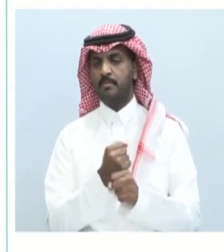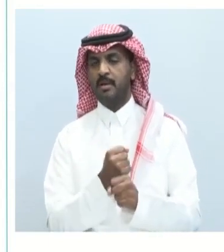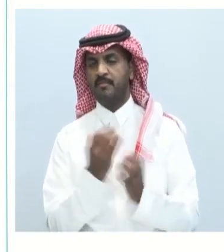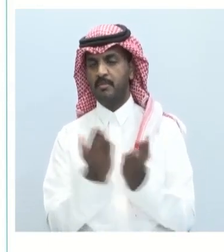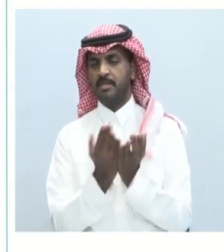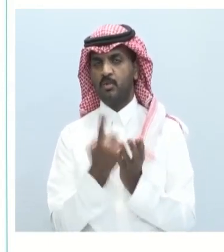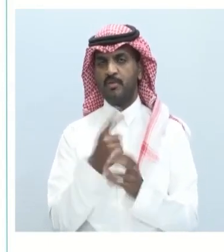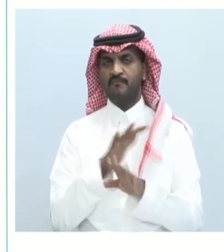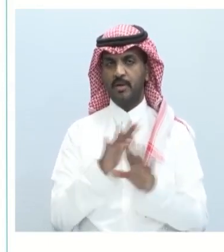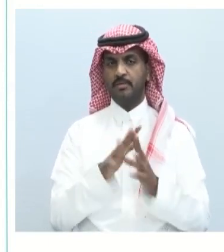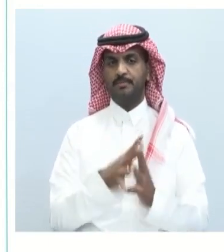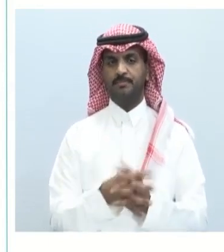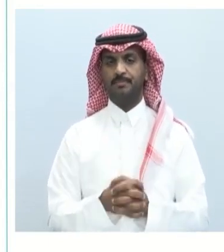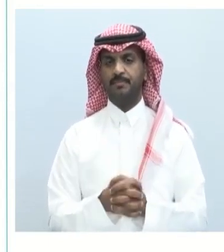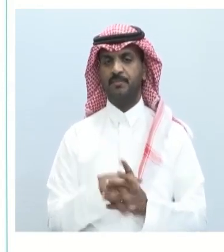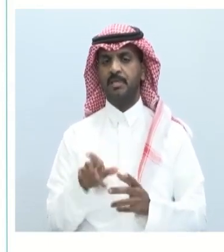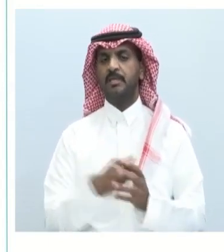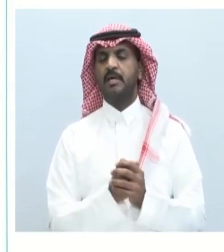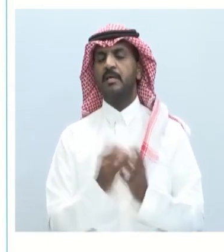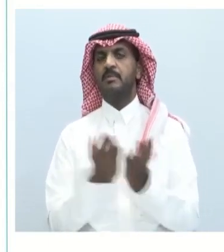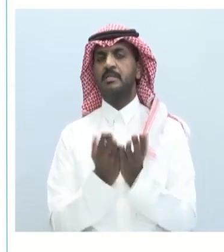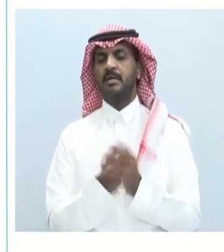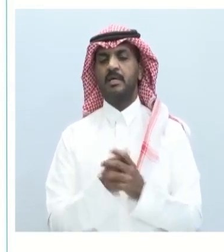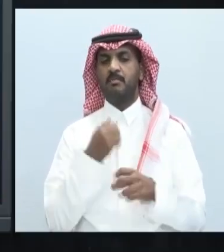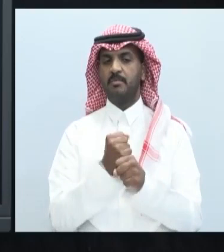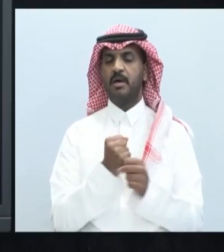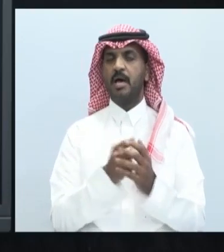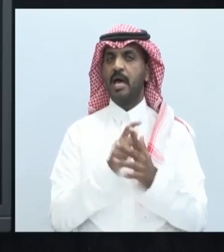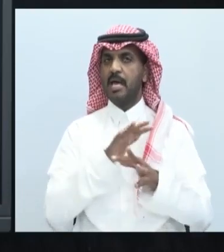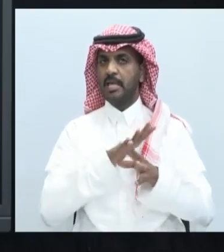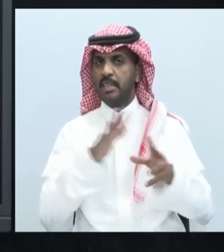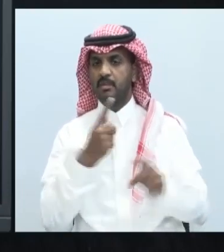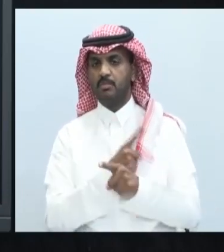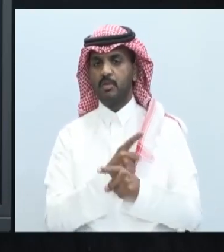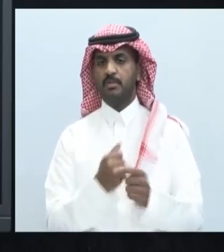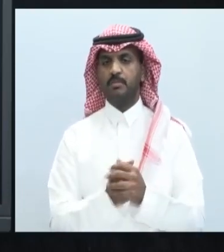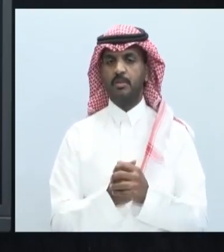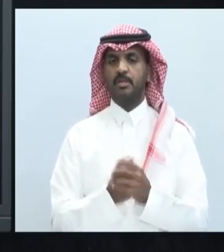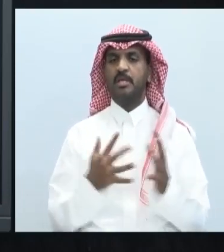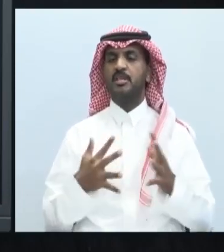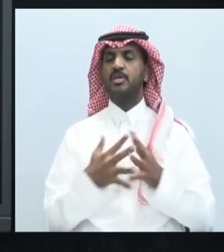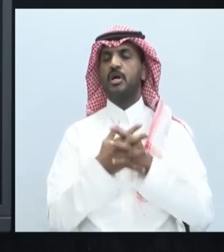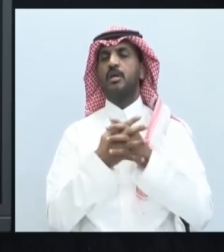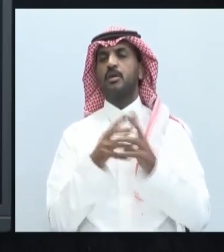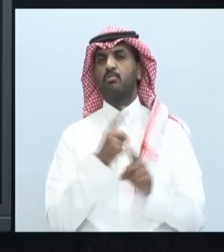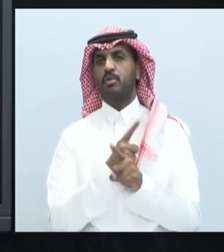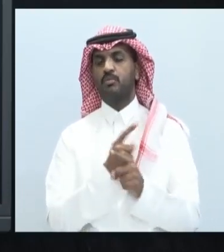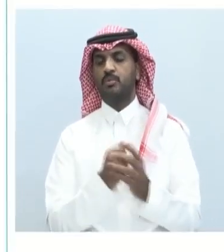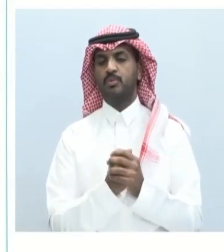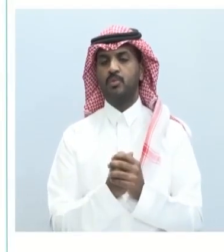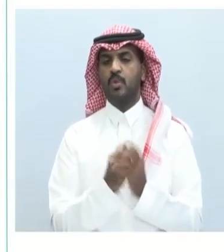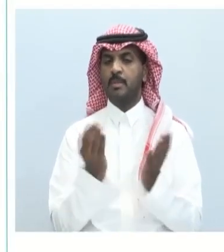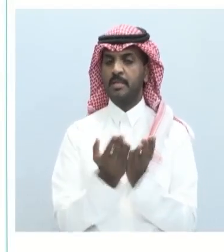مدرسه واحده فقط في حين ان المدرسه يعمل بها اكثر من معلم يتشارك المعلمون